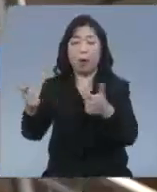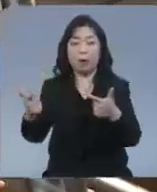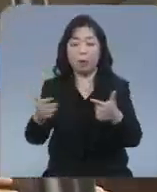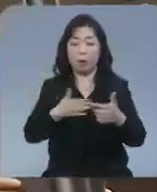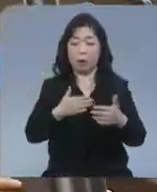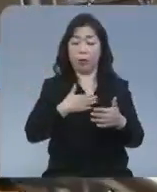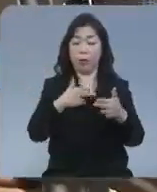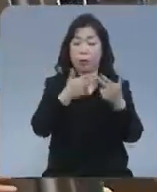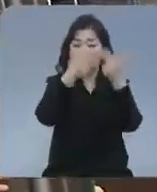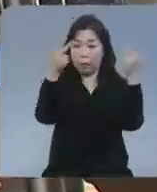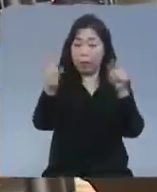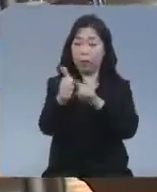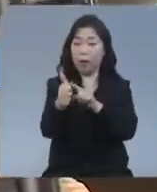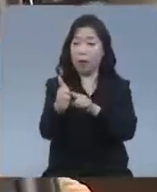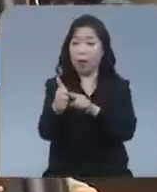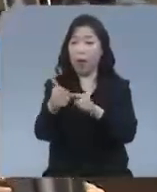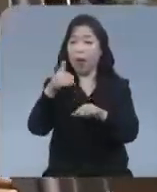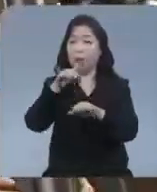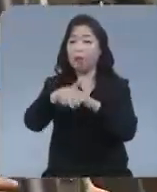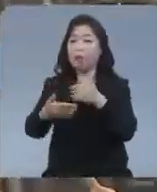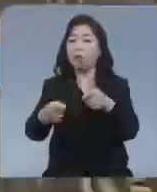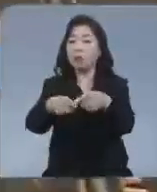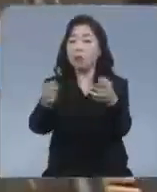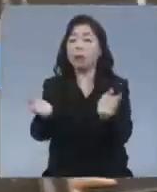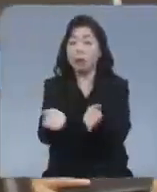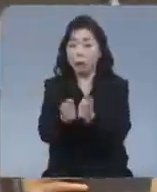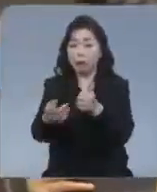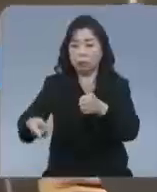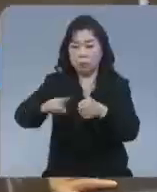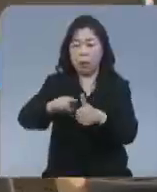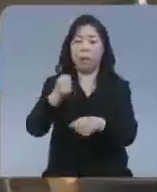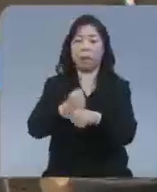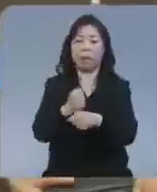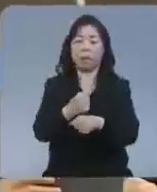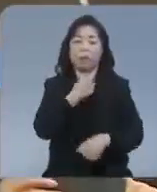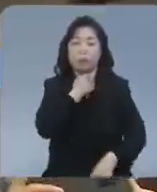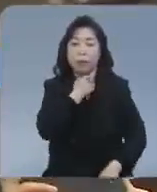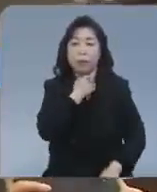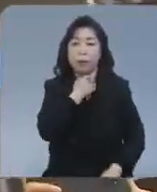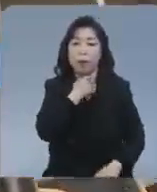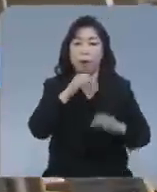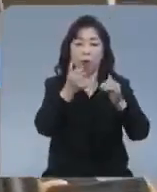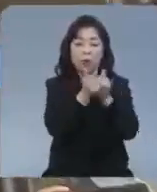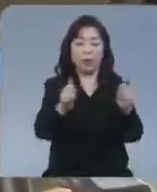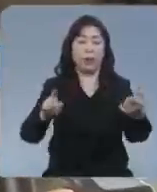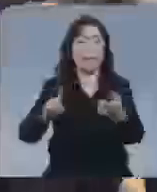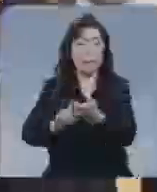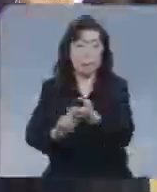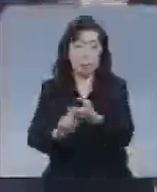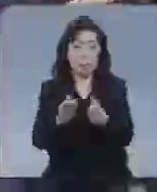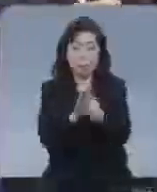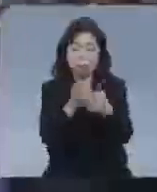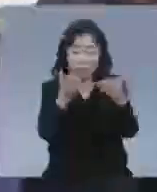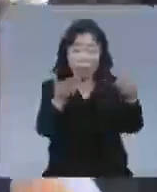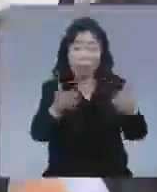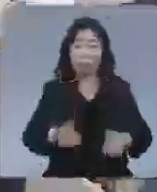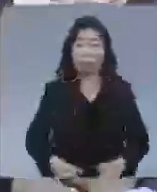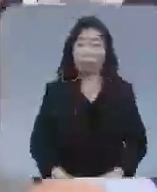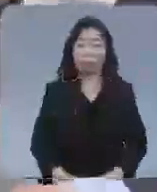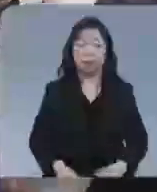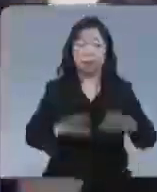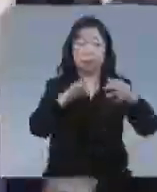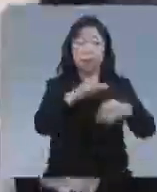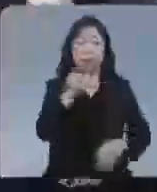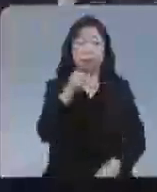明在党内竞选结束后，面临着加强选举对策委员会团队组建的问题。对此，他宣